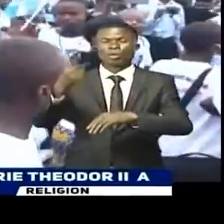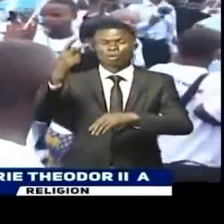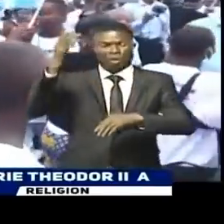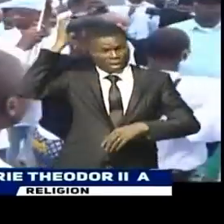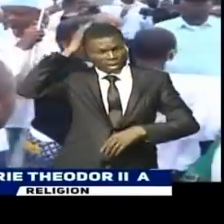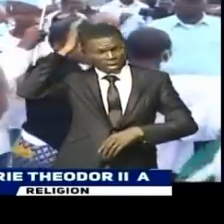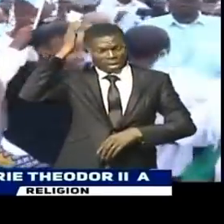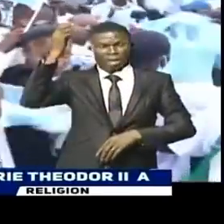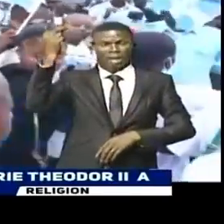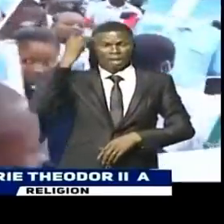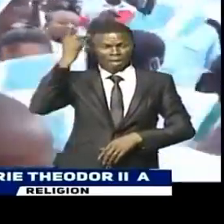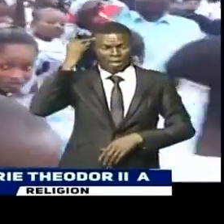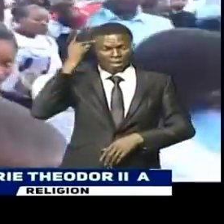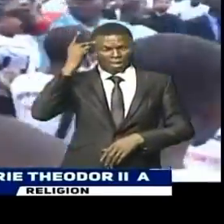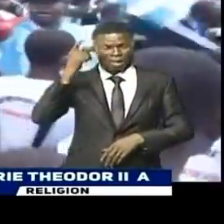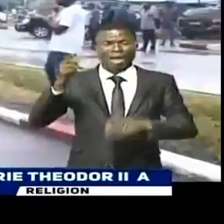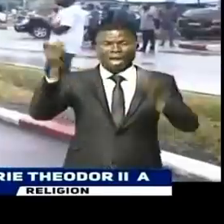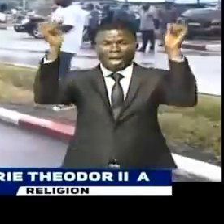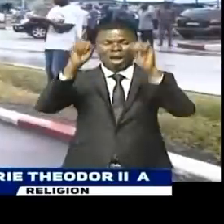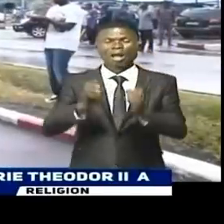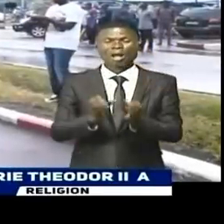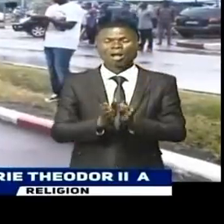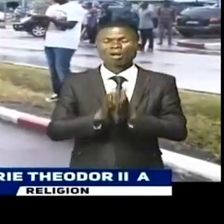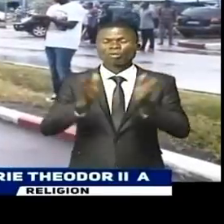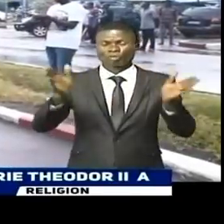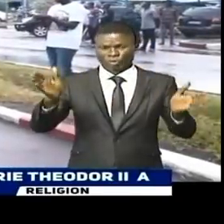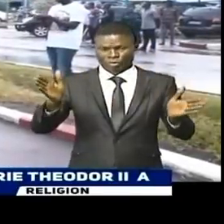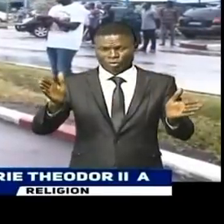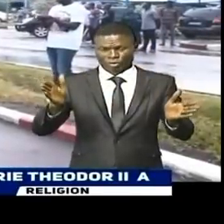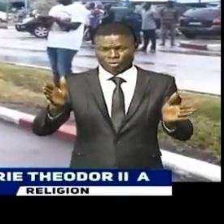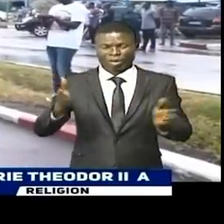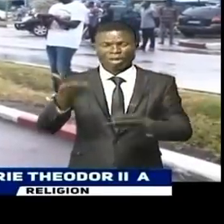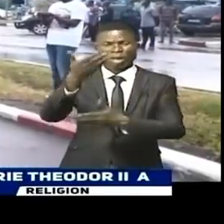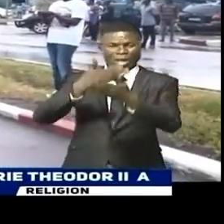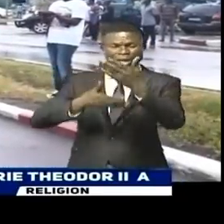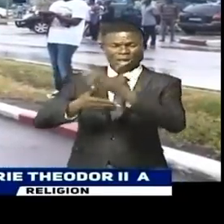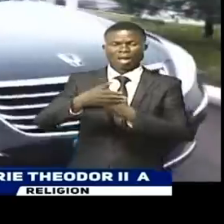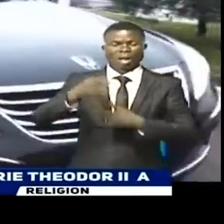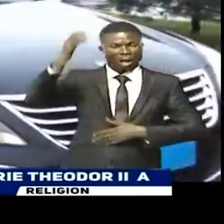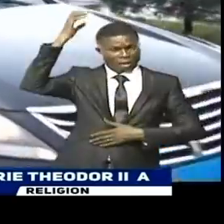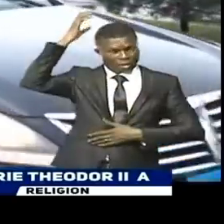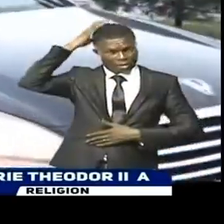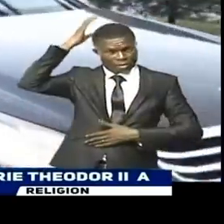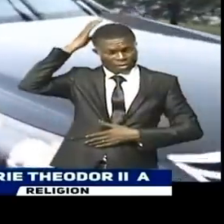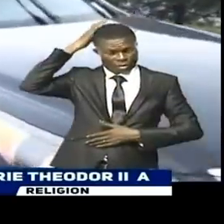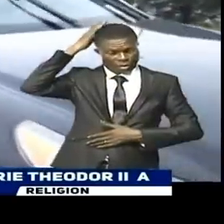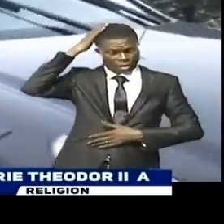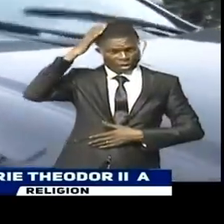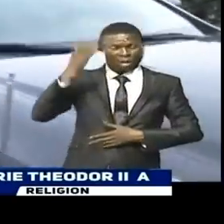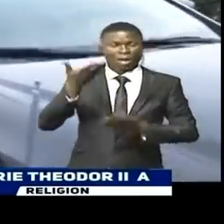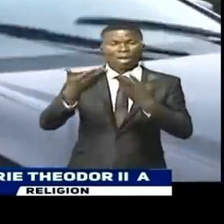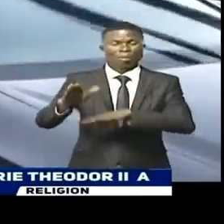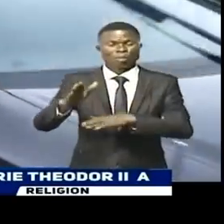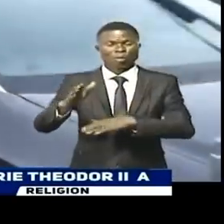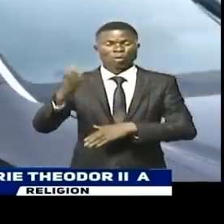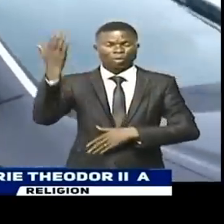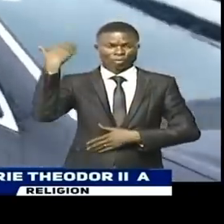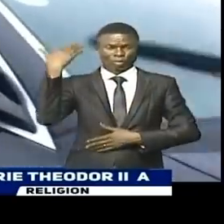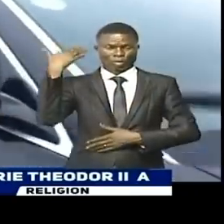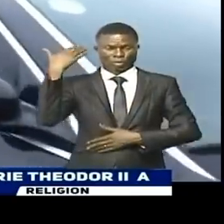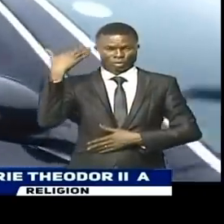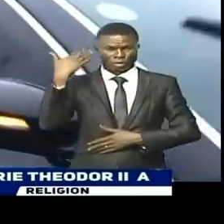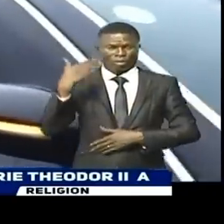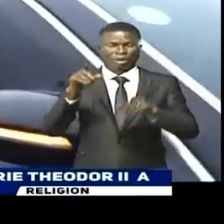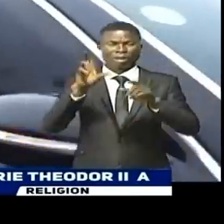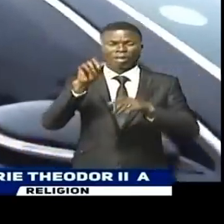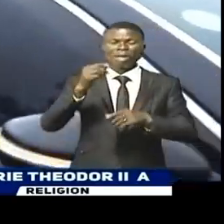kinshasa et de toute l'afrique centrale et théodore aux en remplacement de l'archevêque nick est féroce décédé dernièrement et celui